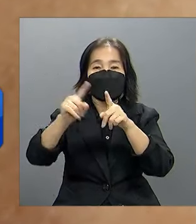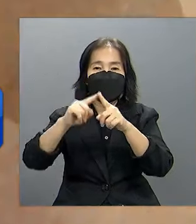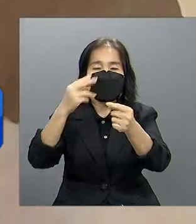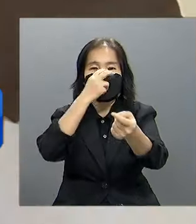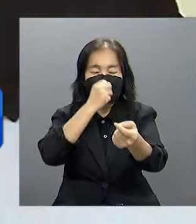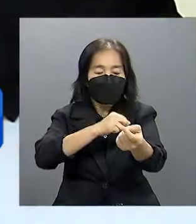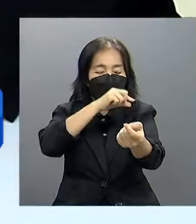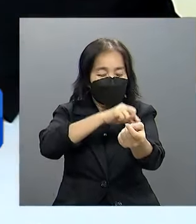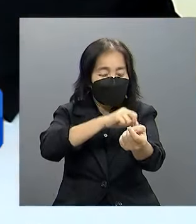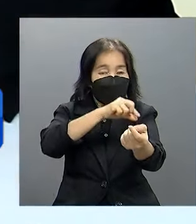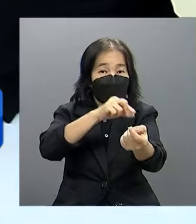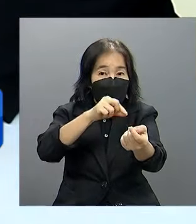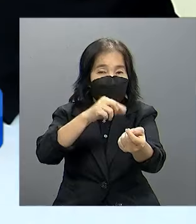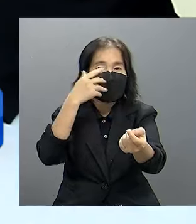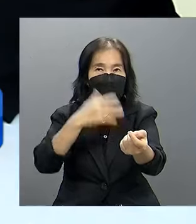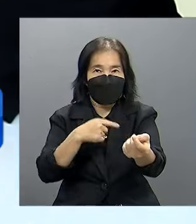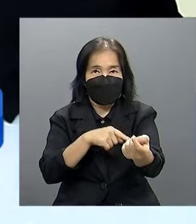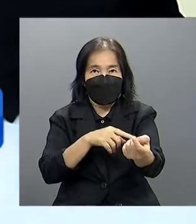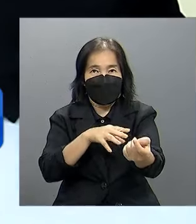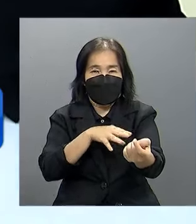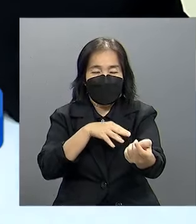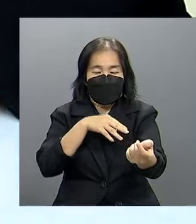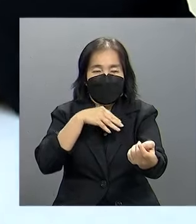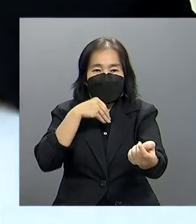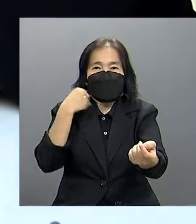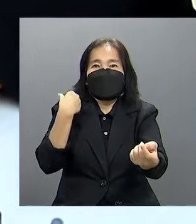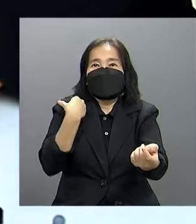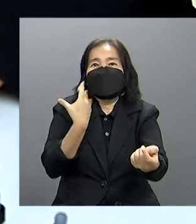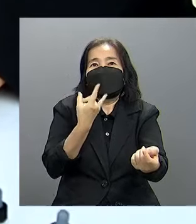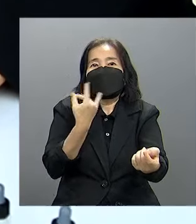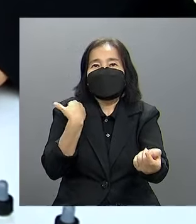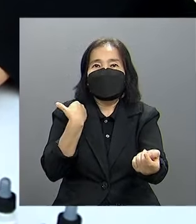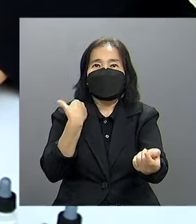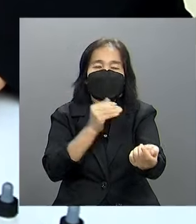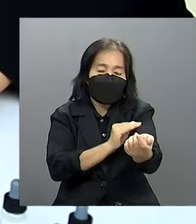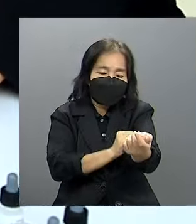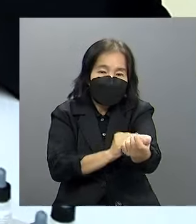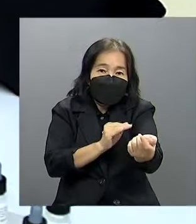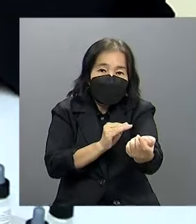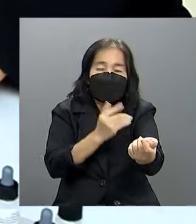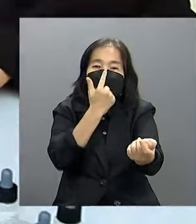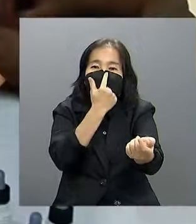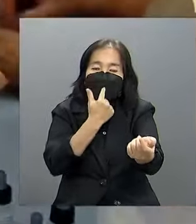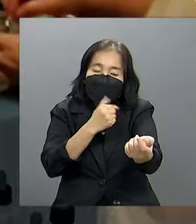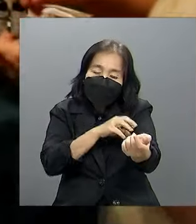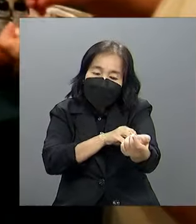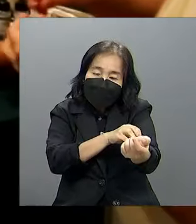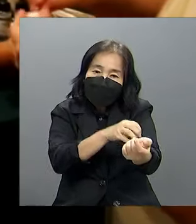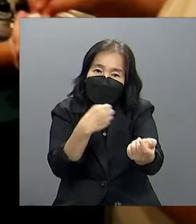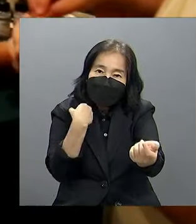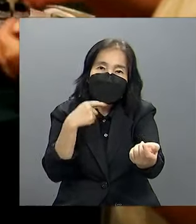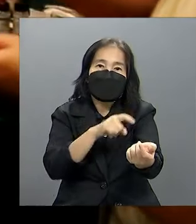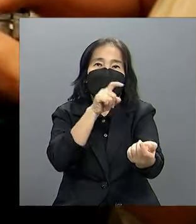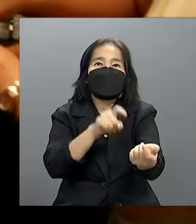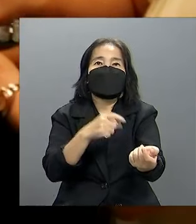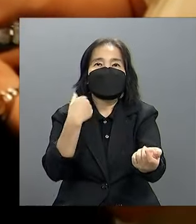แล้วก็ดูซิว่าร่างกายเราเนี่ยมันมีรีแอคชั่นไหมมันมีการบวมแดงเกินปริมาณที่กำหนดหรือเปล่า ค่ะ อันนี้ก็คือสามารถวินิจฉัยได้อย่างนึงว่